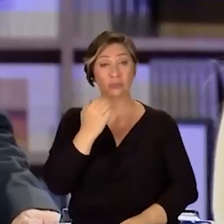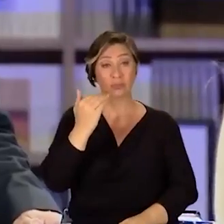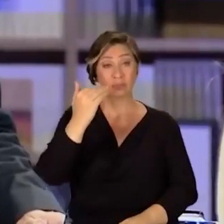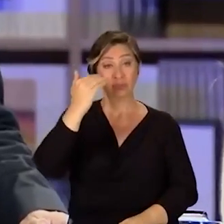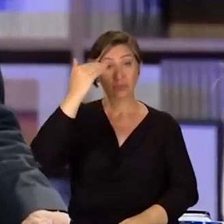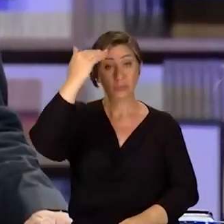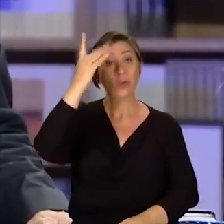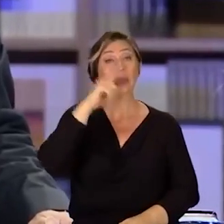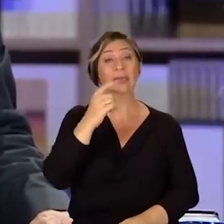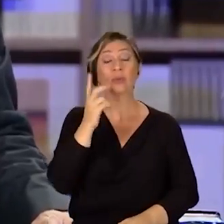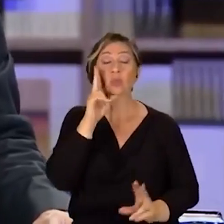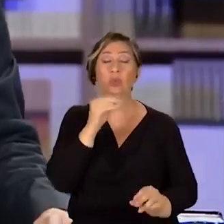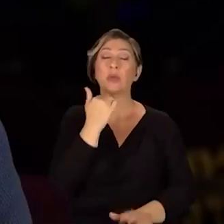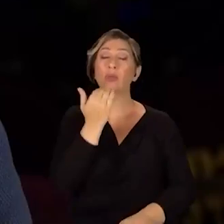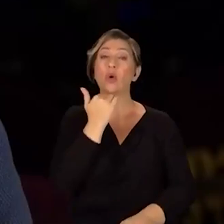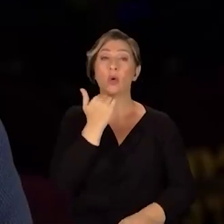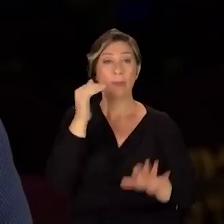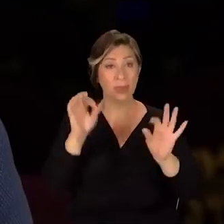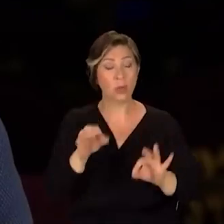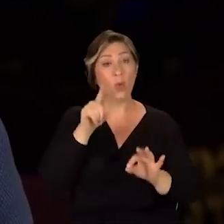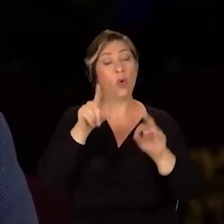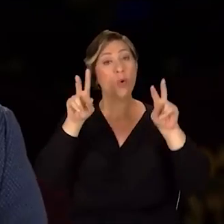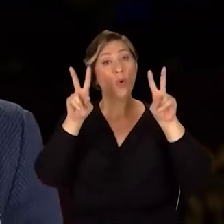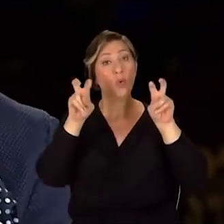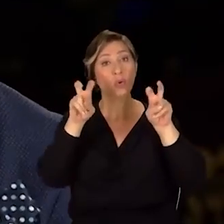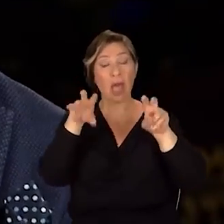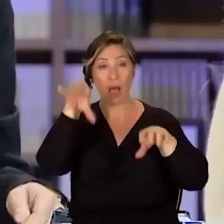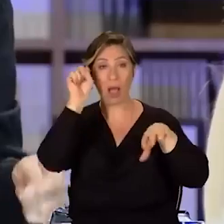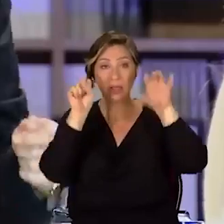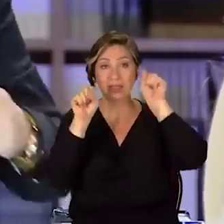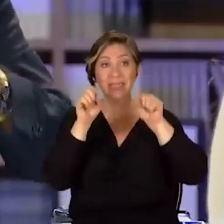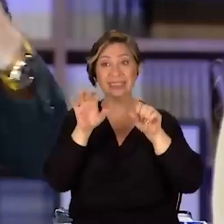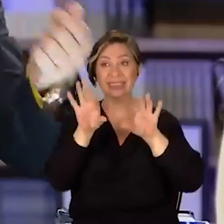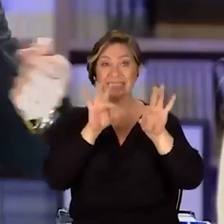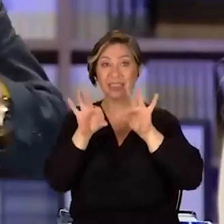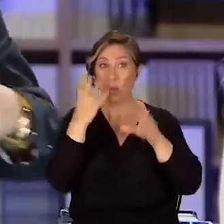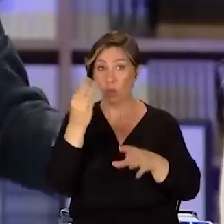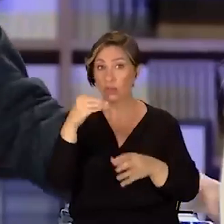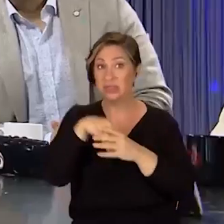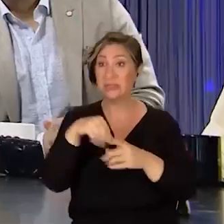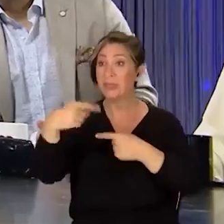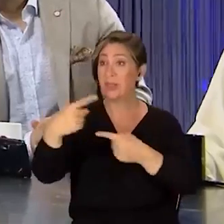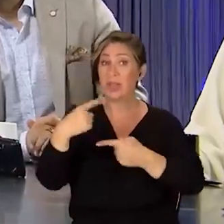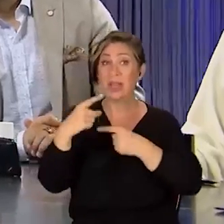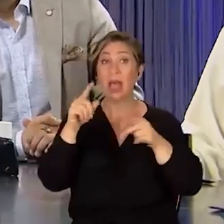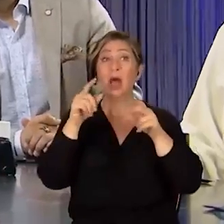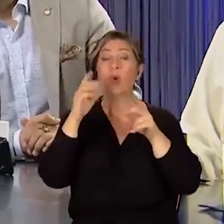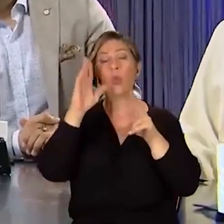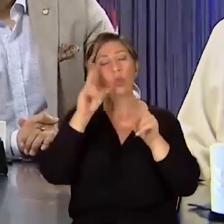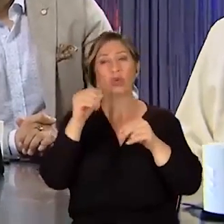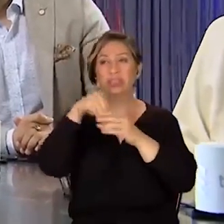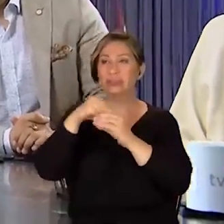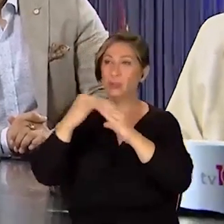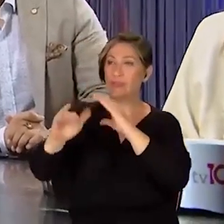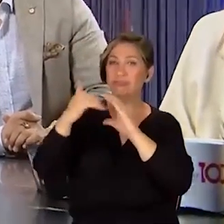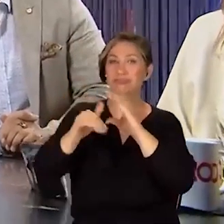ve artık uyuyamamaya başlıyorlar. O konuda algıda seçici oldukları için herkes birbirine uyku konusunda postlar atıyor. Ve